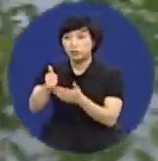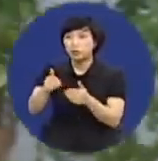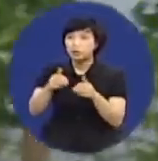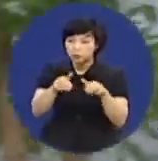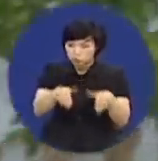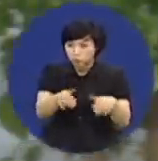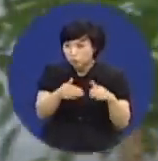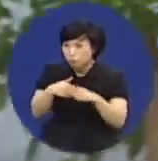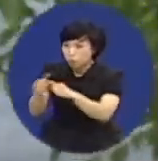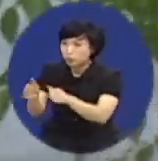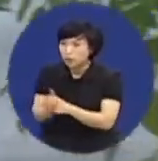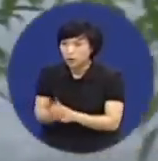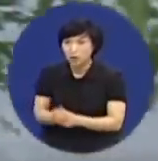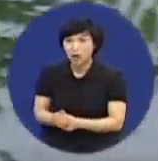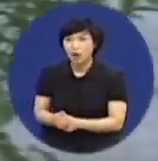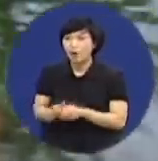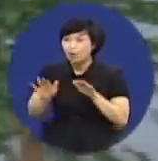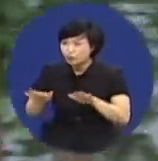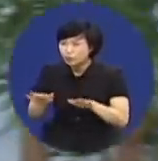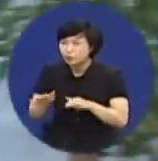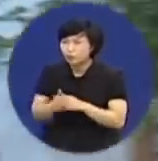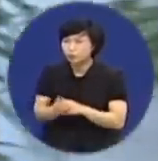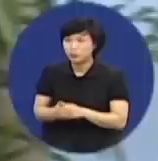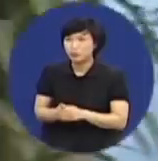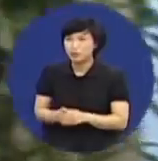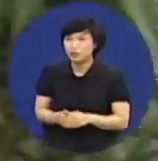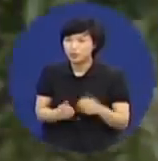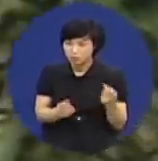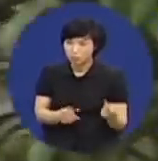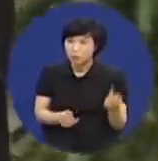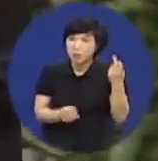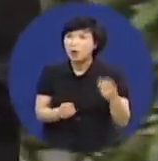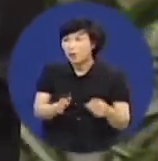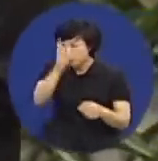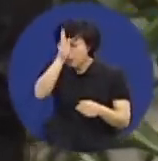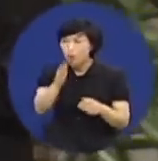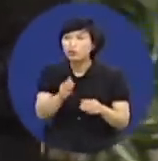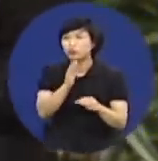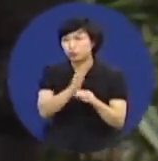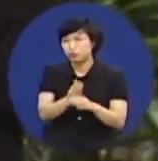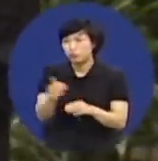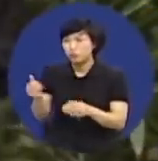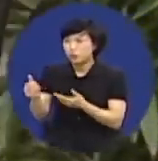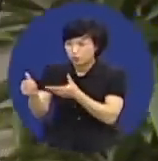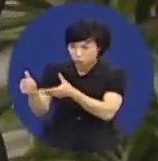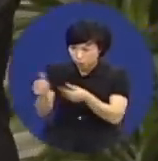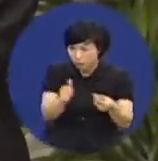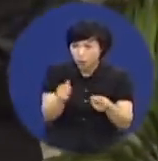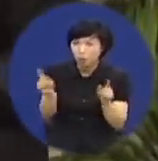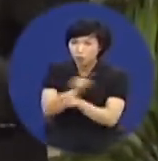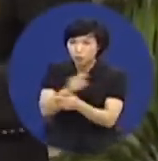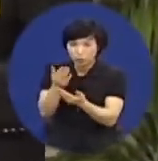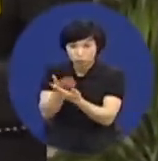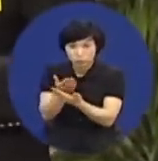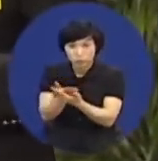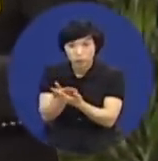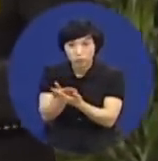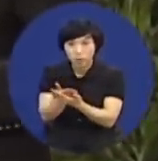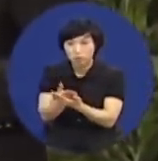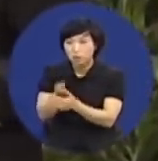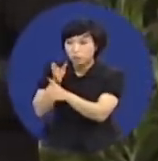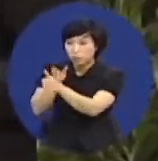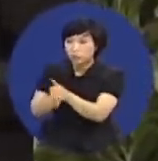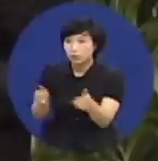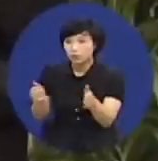に使いを送り、今ラザロが病気になっています、早く来て治してくださいと話した